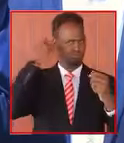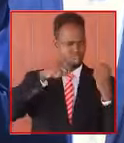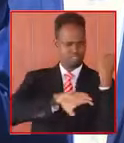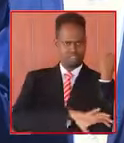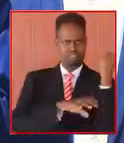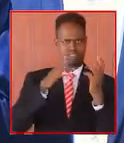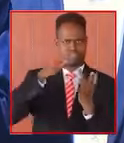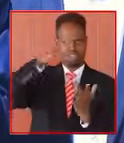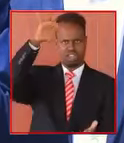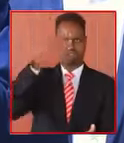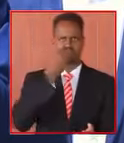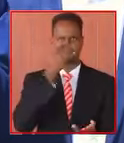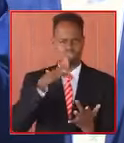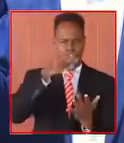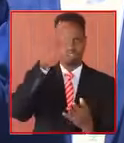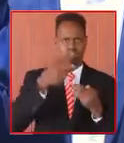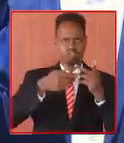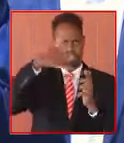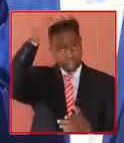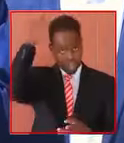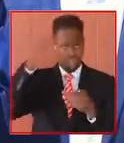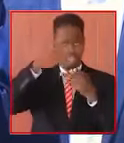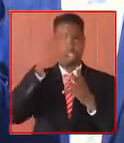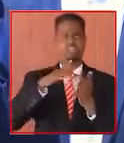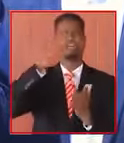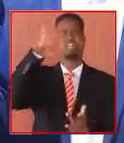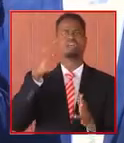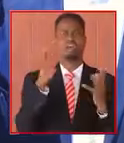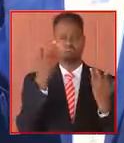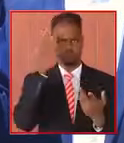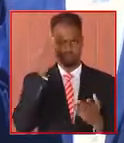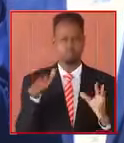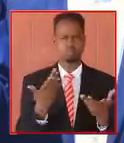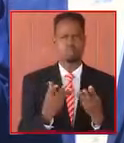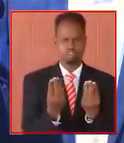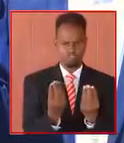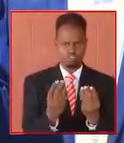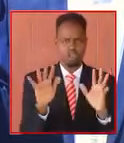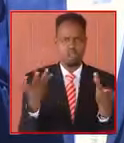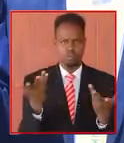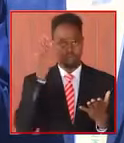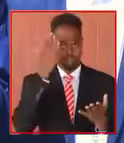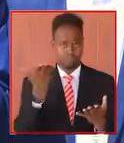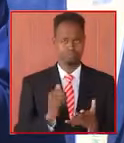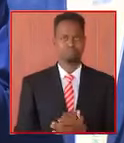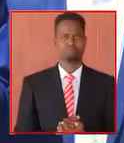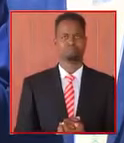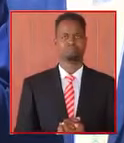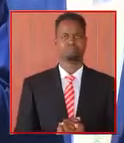البنك كده حدوه ومعمولان تشرك الله هاي بنك ماي ونودوه مركاش دلو هذا البنك